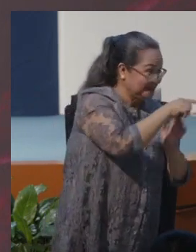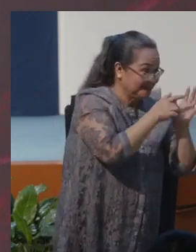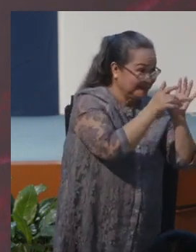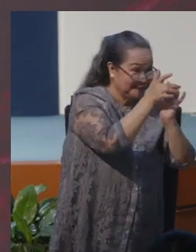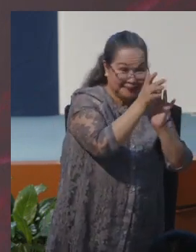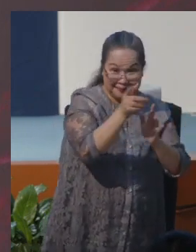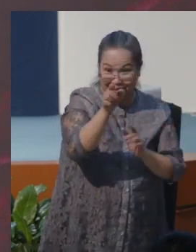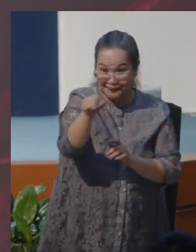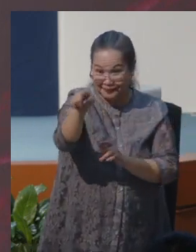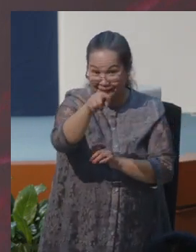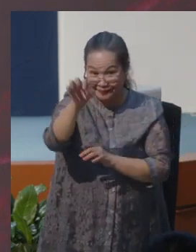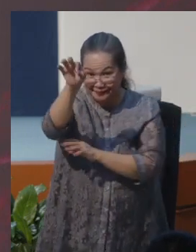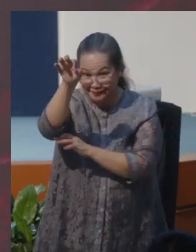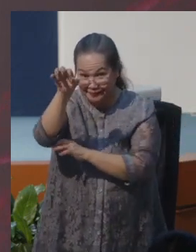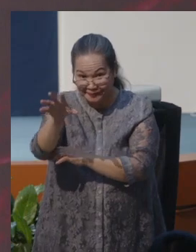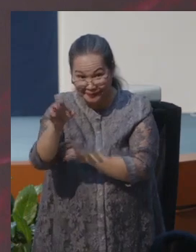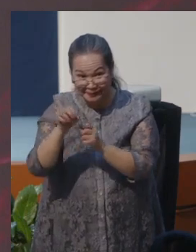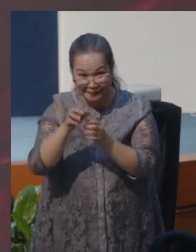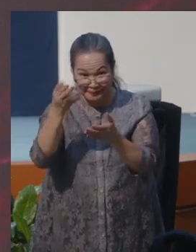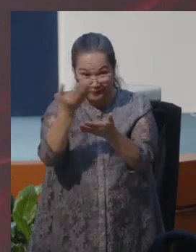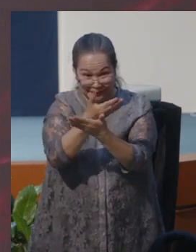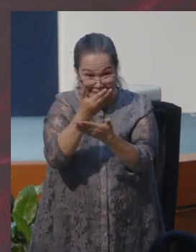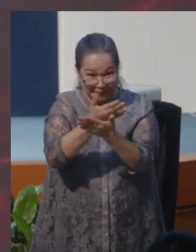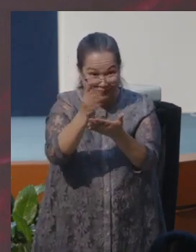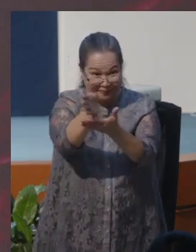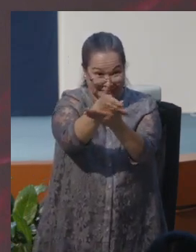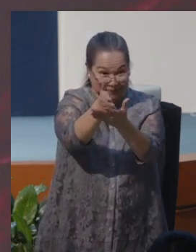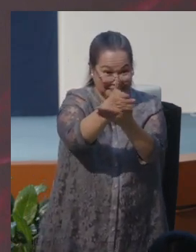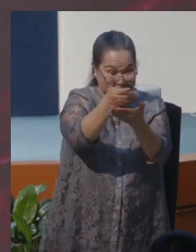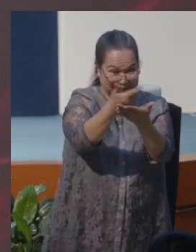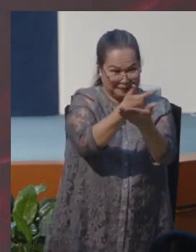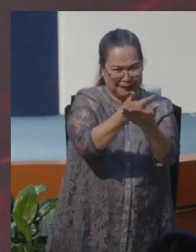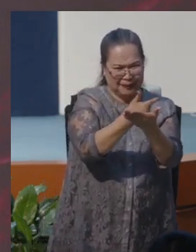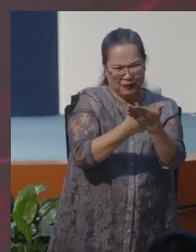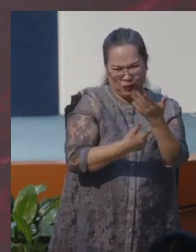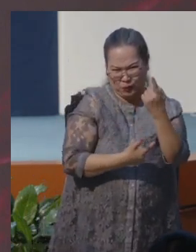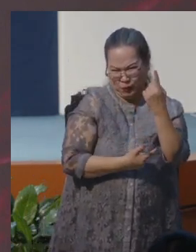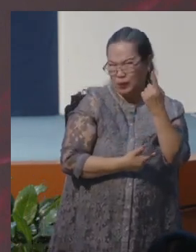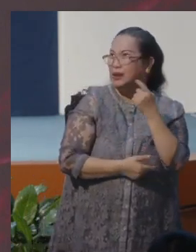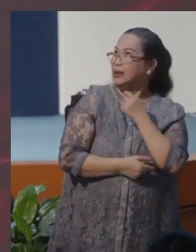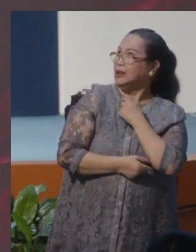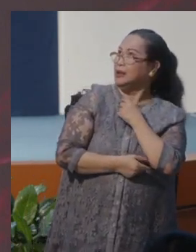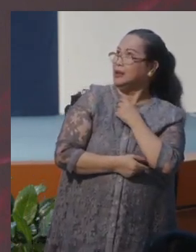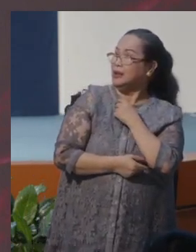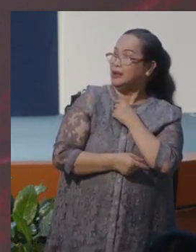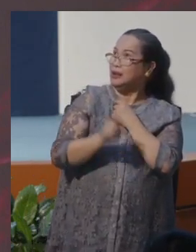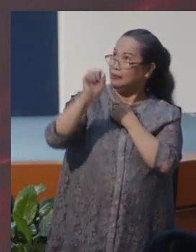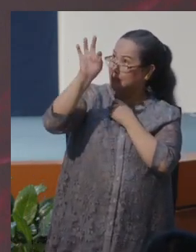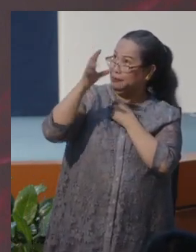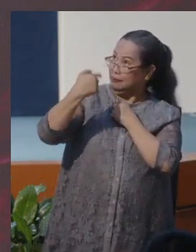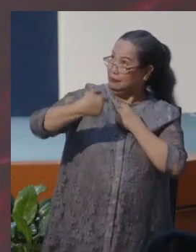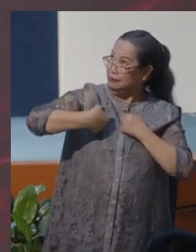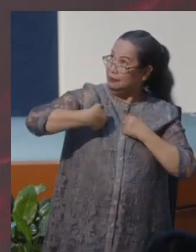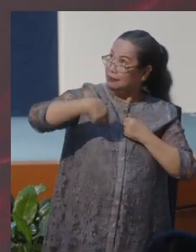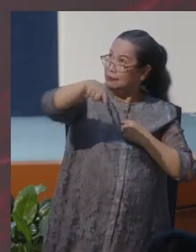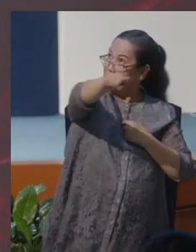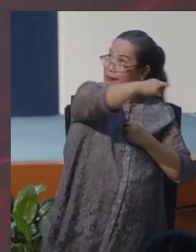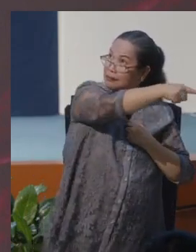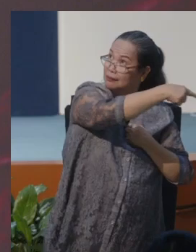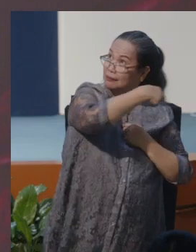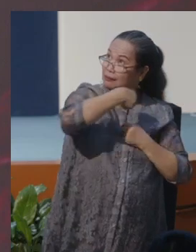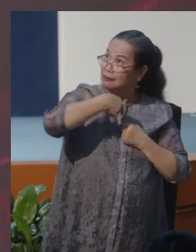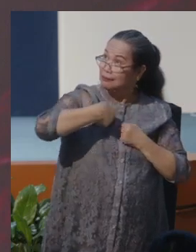maging ministro ng Ebanghelyo. Tama ba dinig ko, Pastor? Sinabi mo ba na tayong lahat